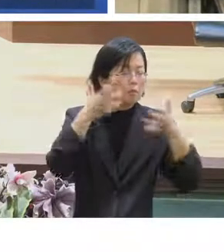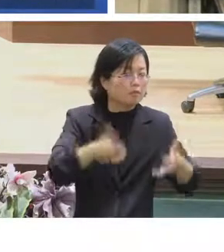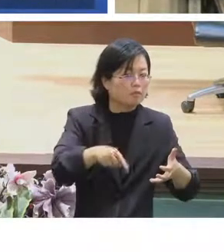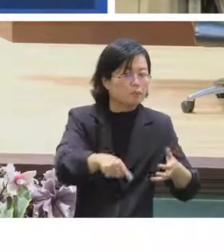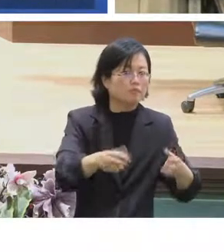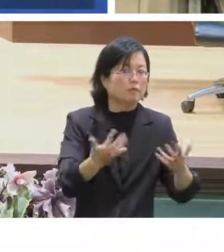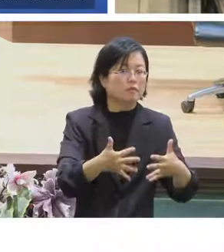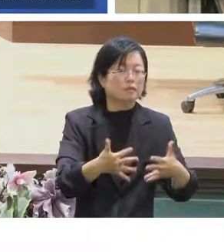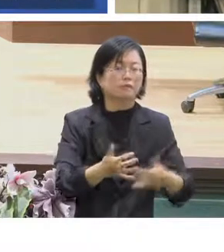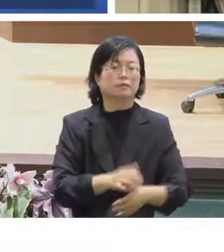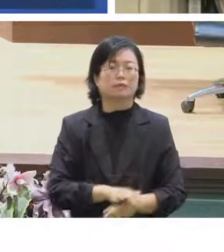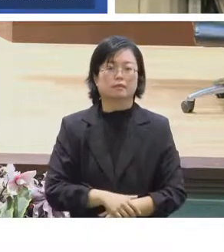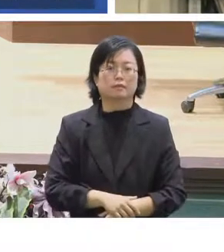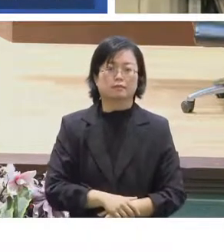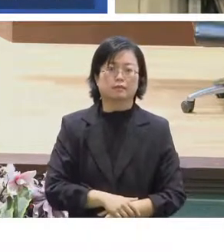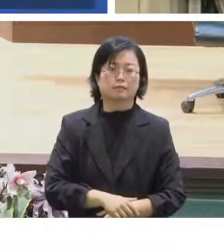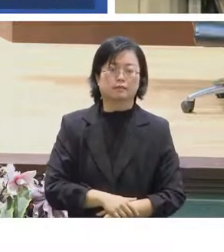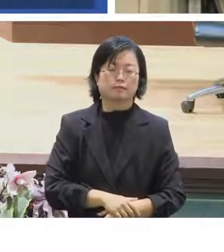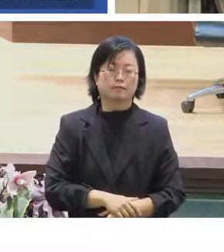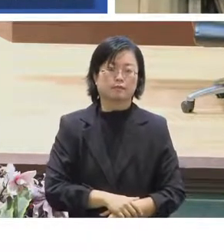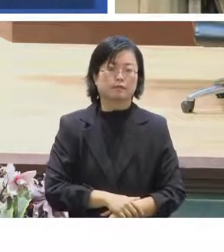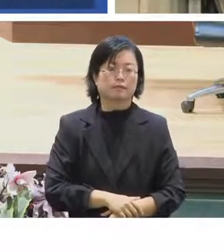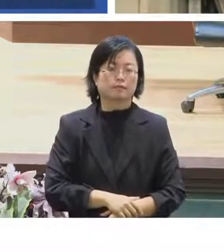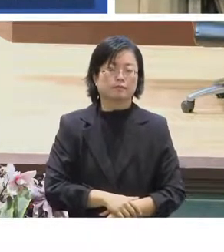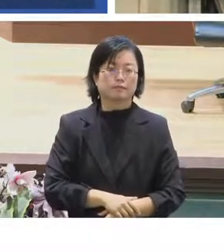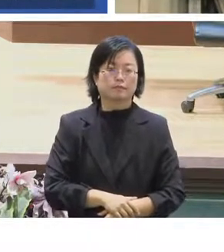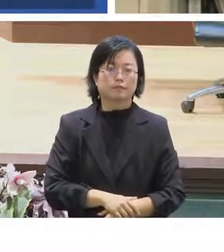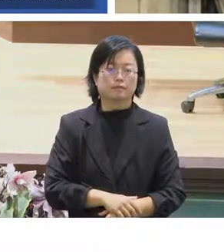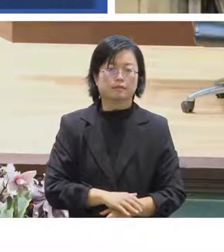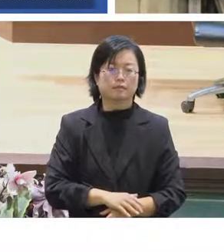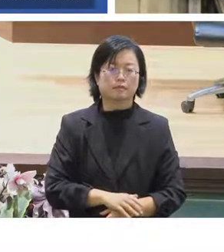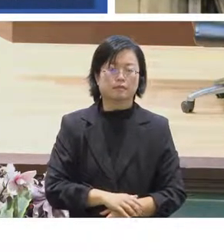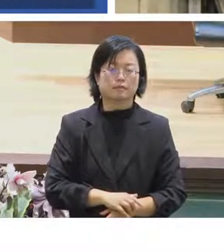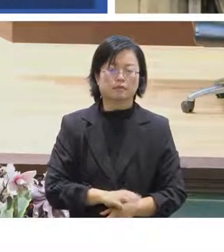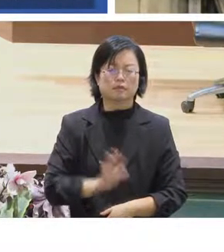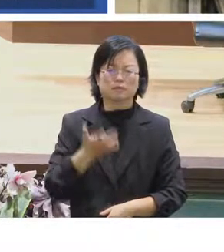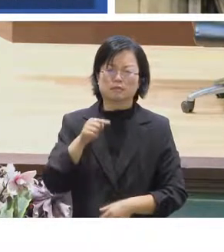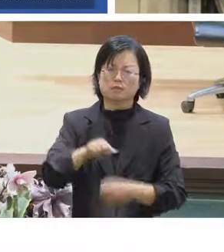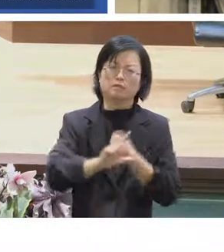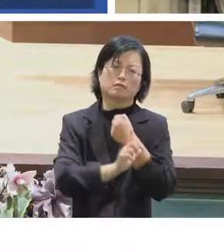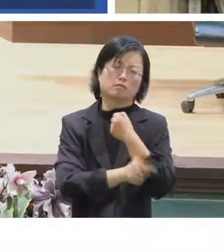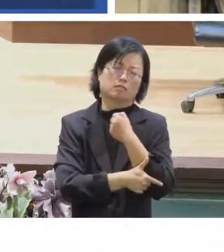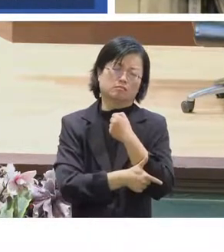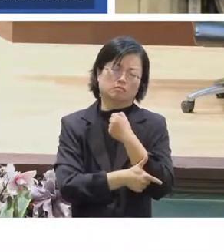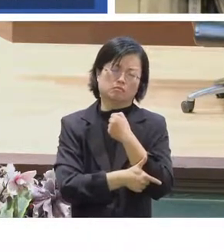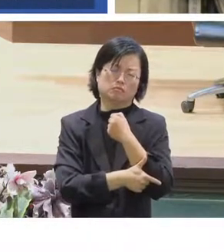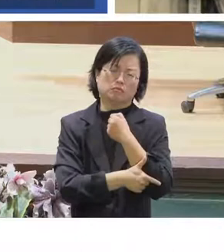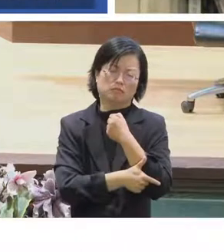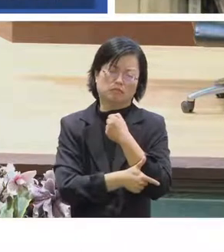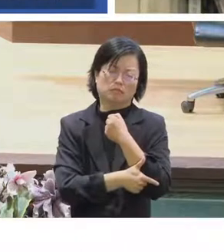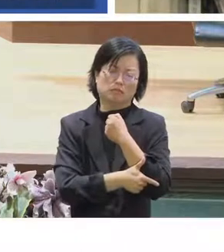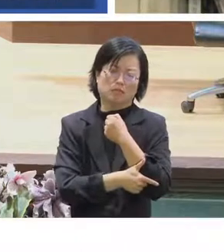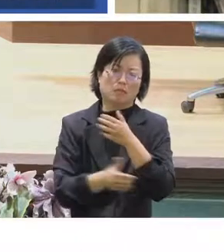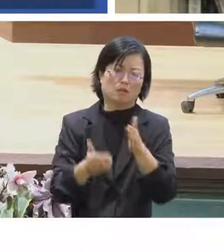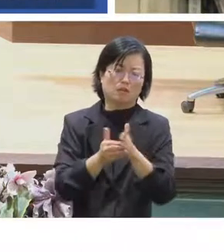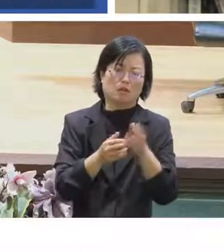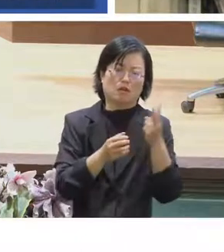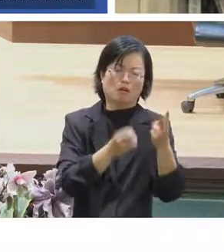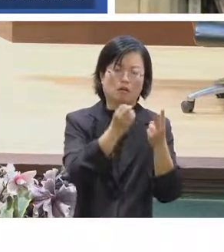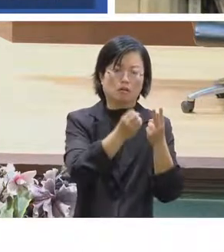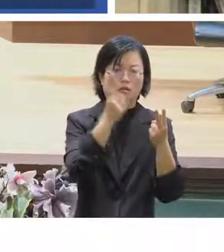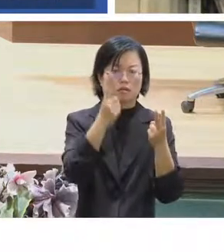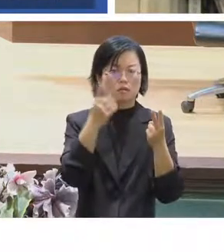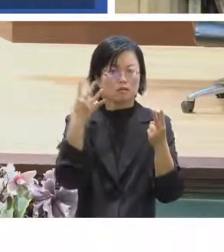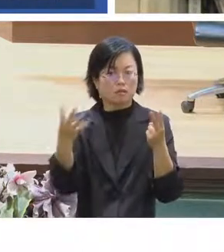但是呢其实这样一种形式大概活跃到2014年15年相对就会